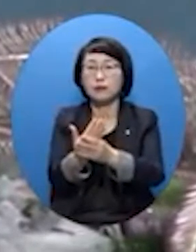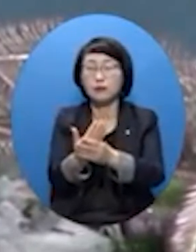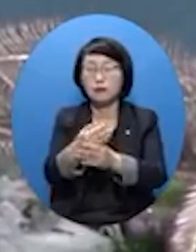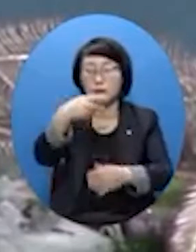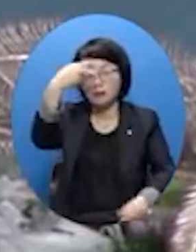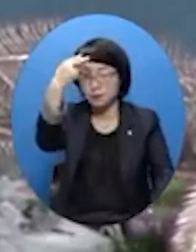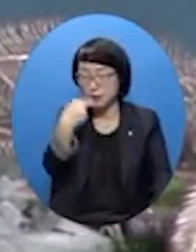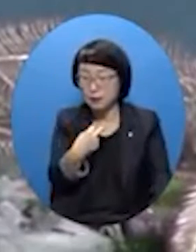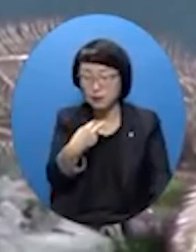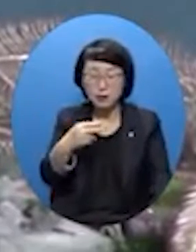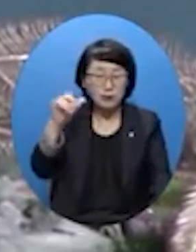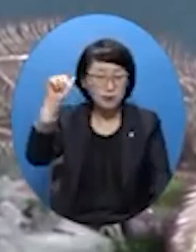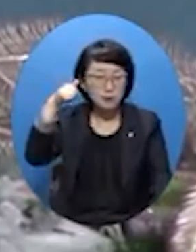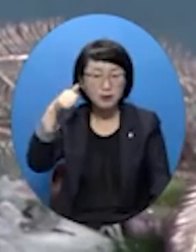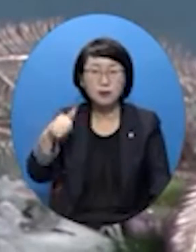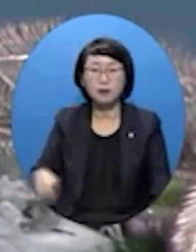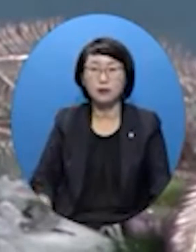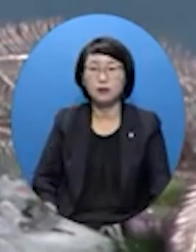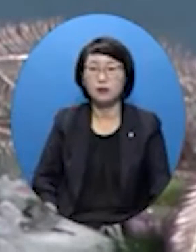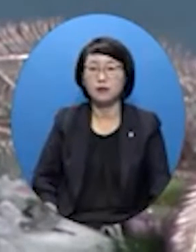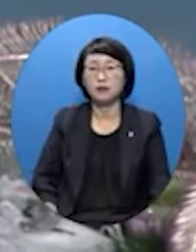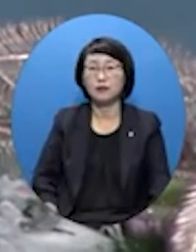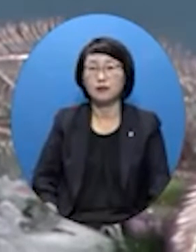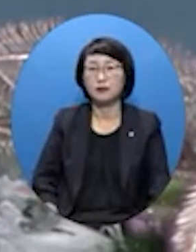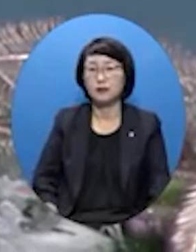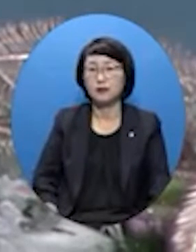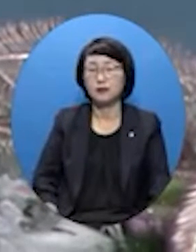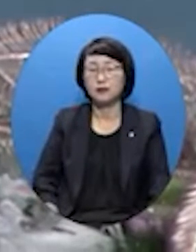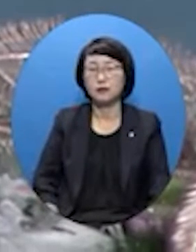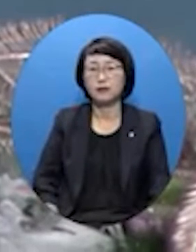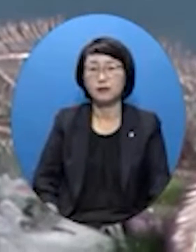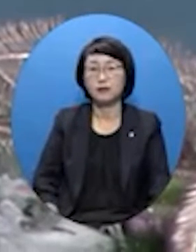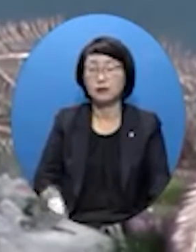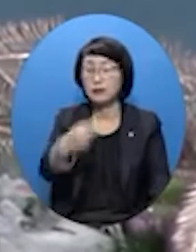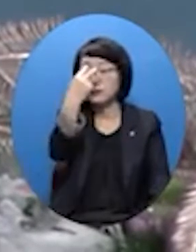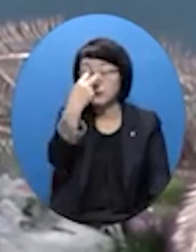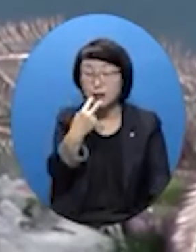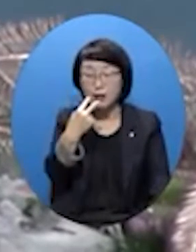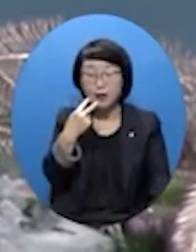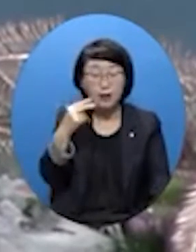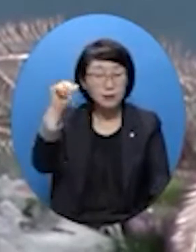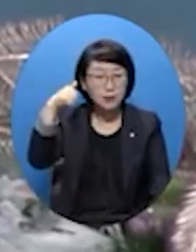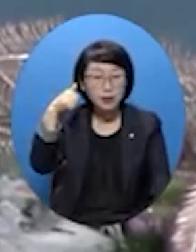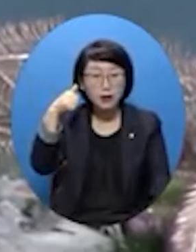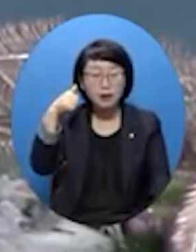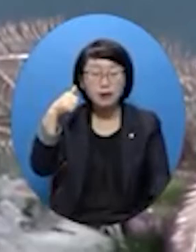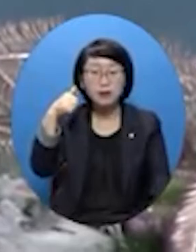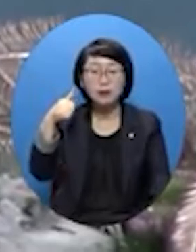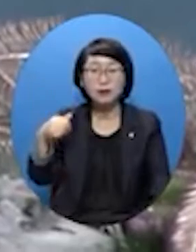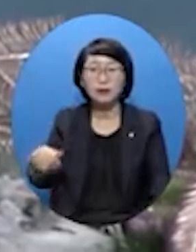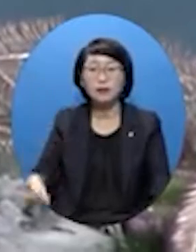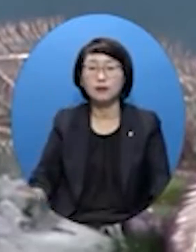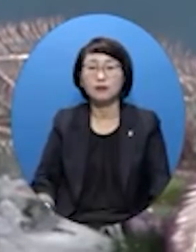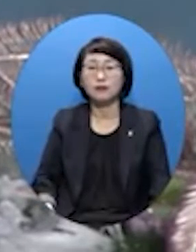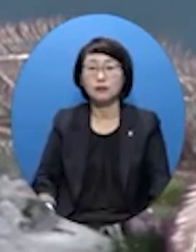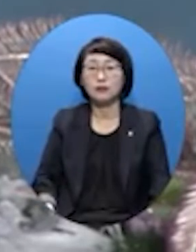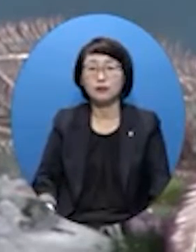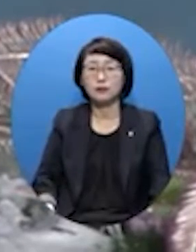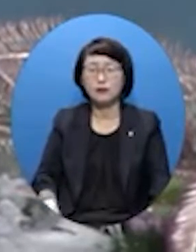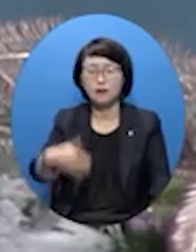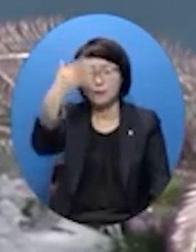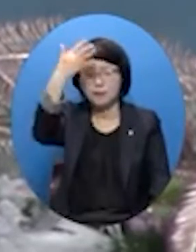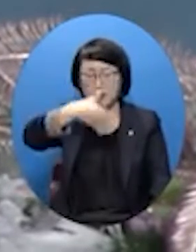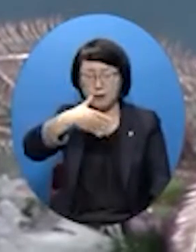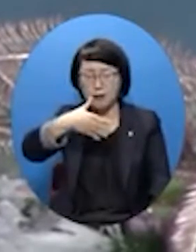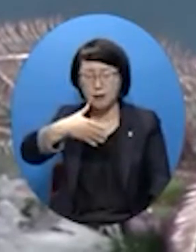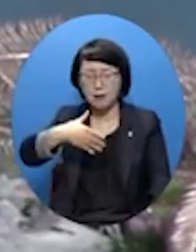앞을 보지 못하고 듣지 못하게 됐습니다. 이 시각과 청각을 잃어버렸으니까 캄캄한